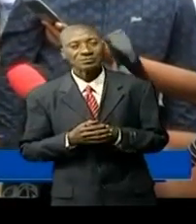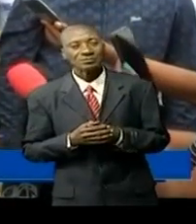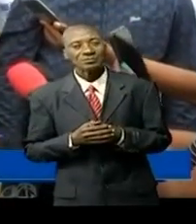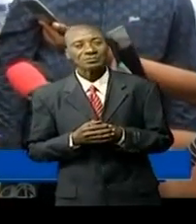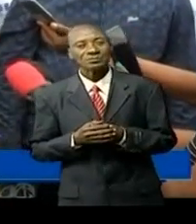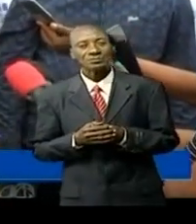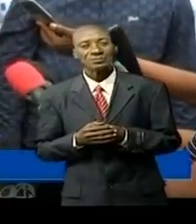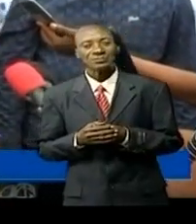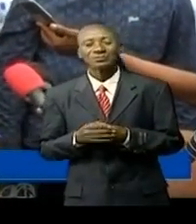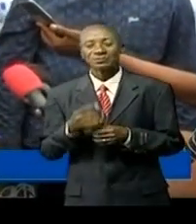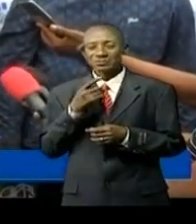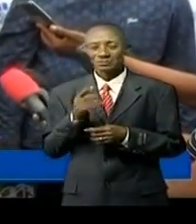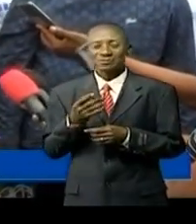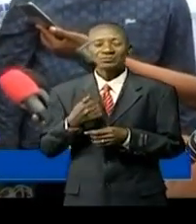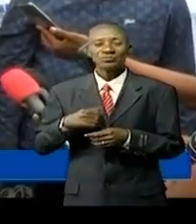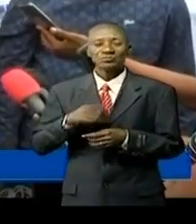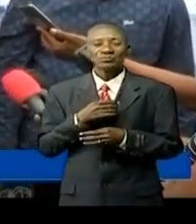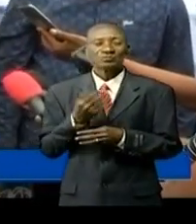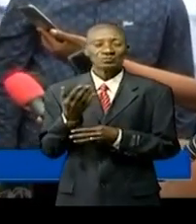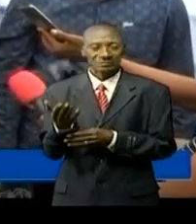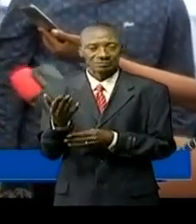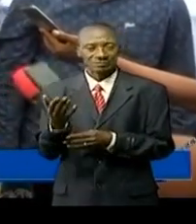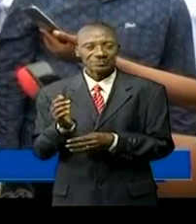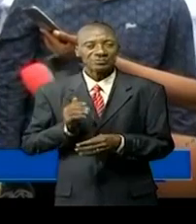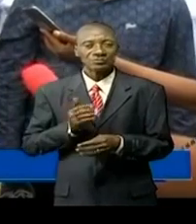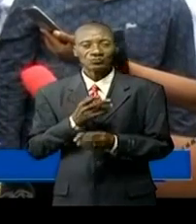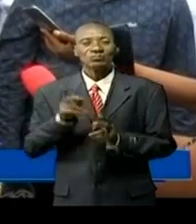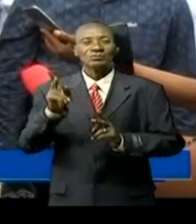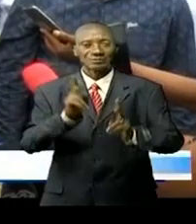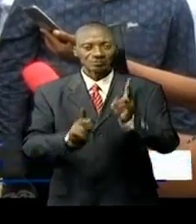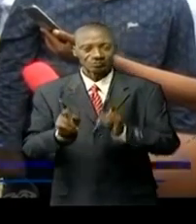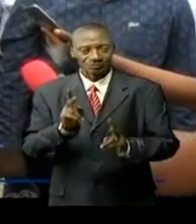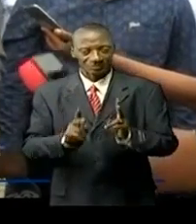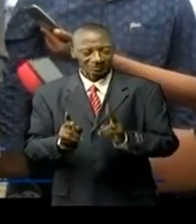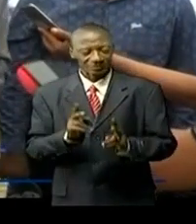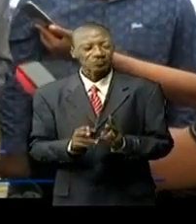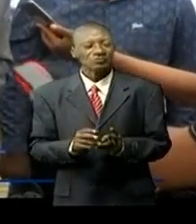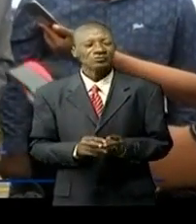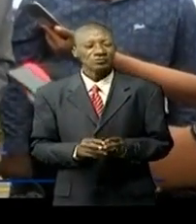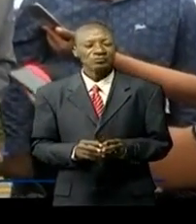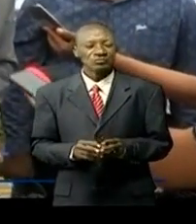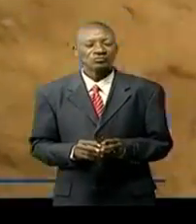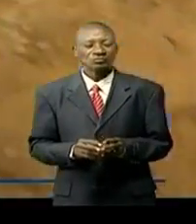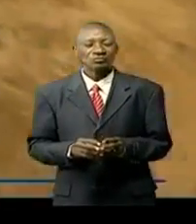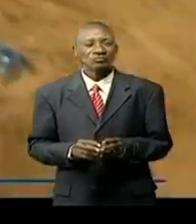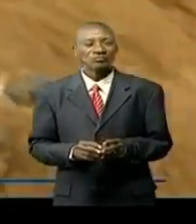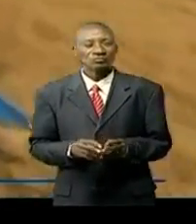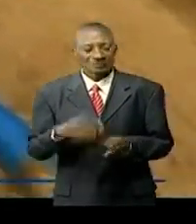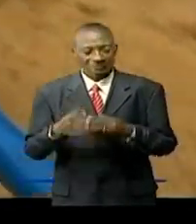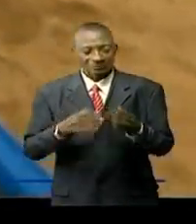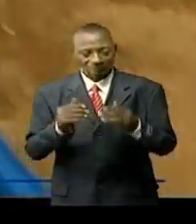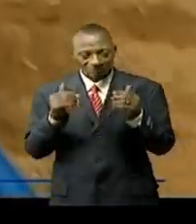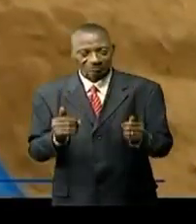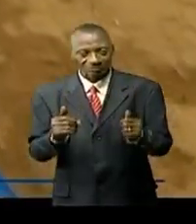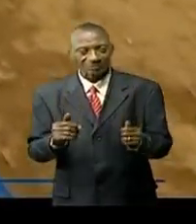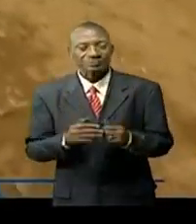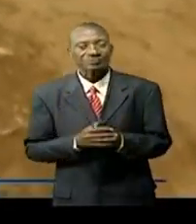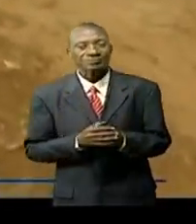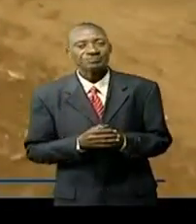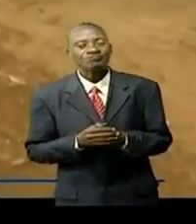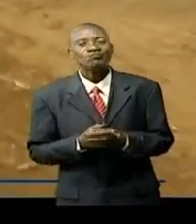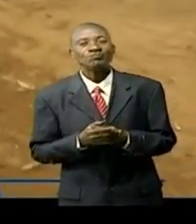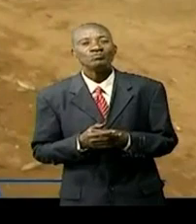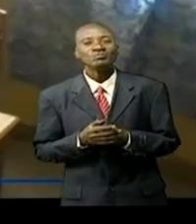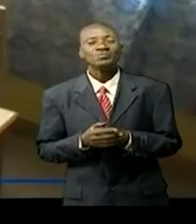de se servir de ce réseau, d'utiliser l'eau, mais qu'également qu'ils puissent s'assurer que la gestion et l'entretien effectivement